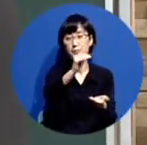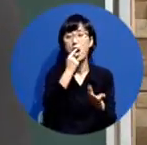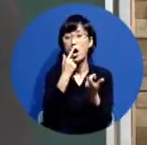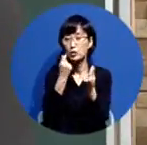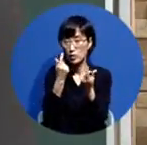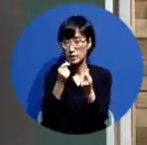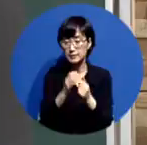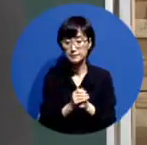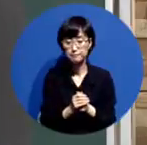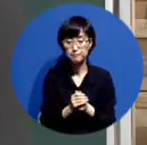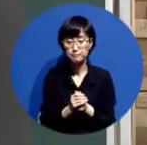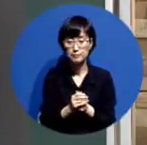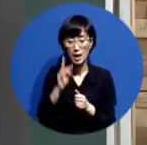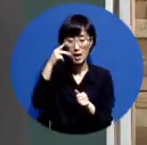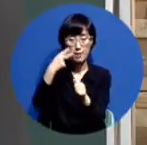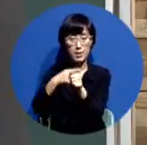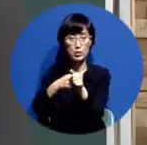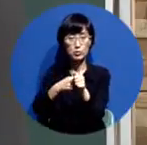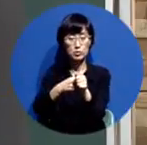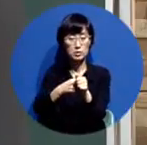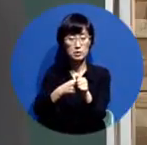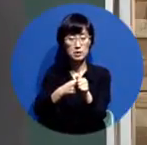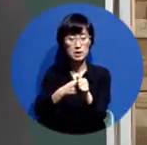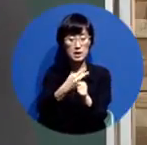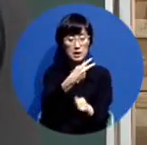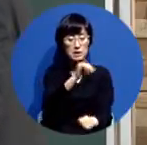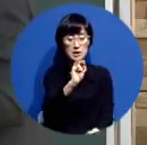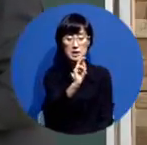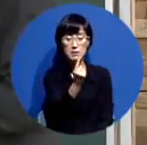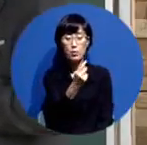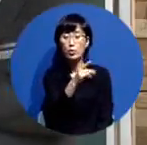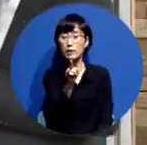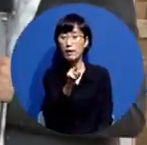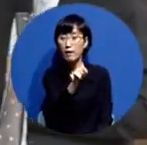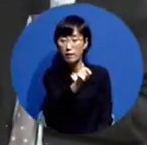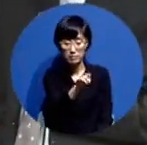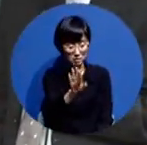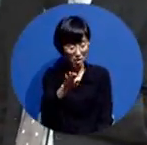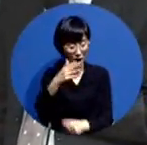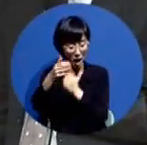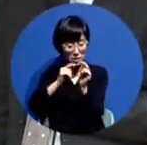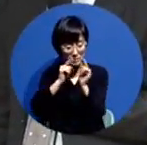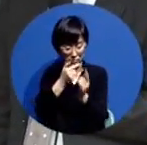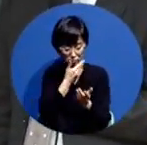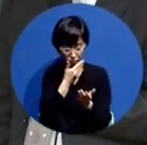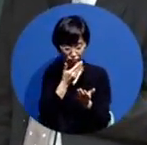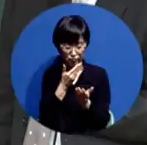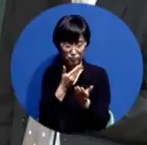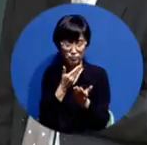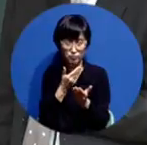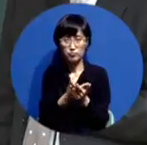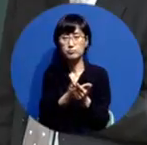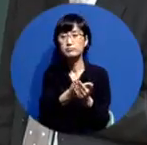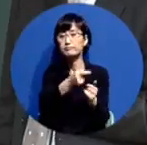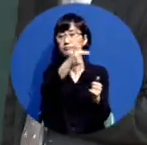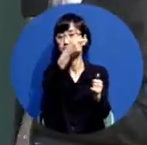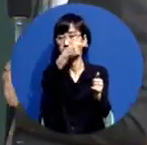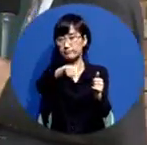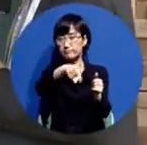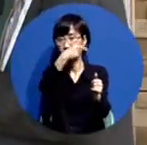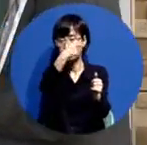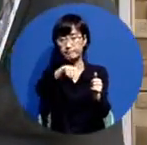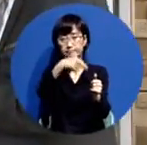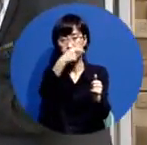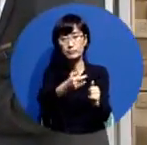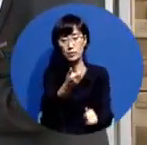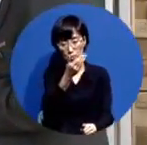바울은디모데에게디모데후서3장16절에이말씀이얼마나중요한지전달해주었습니다 保罗也向提摩太传达了这个神的话语多么